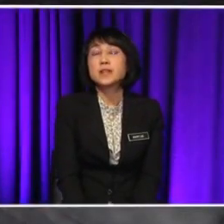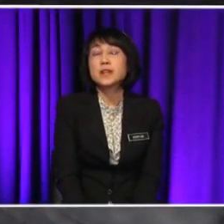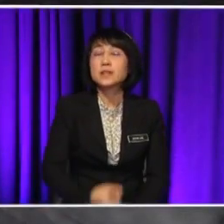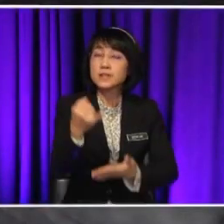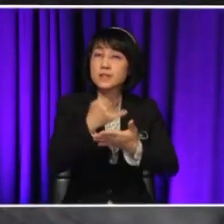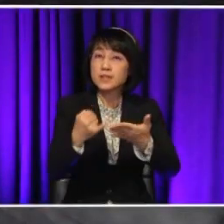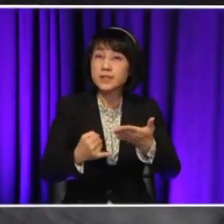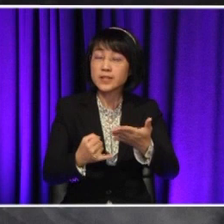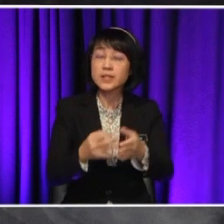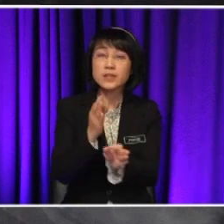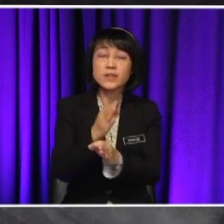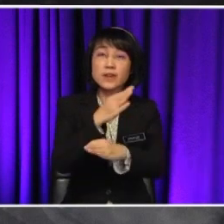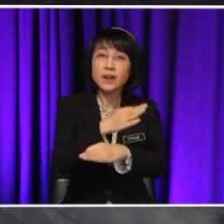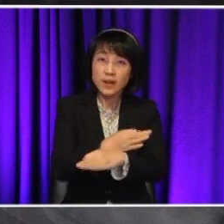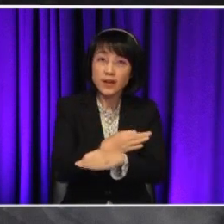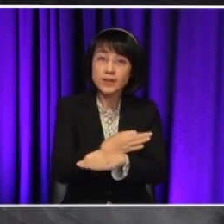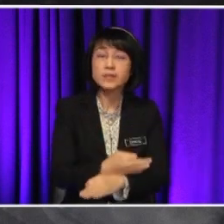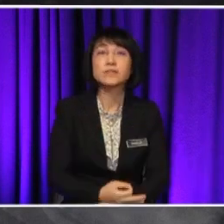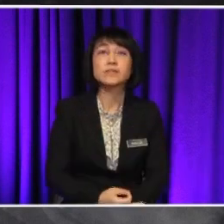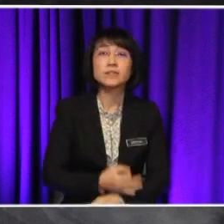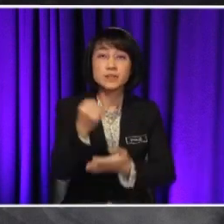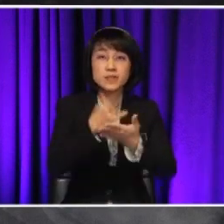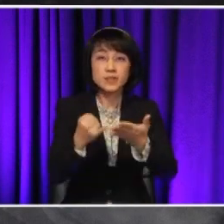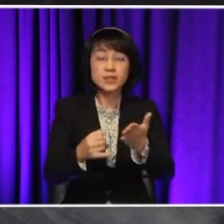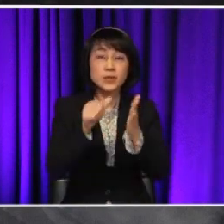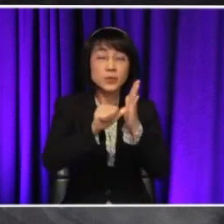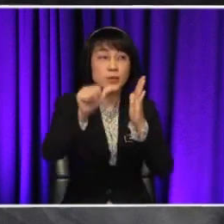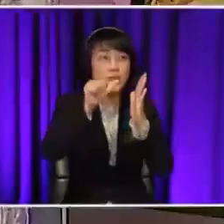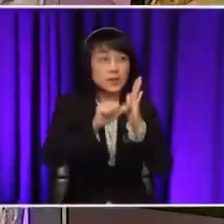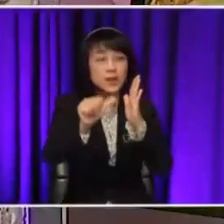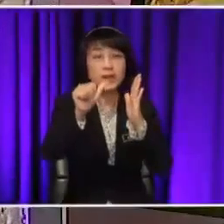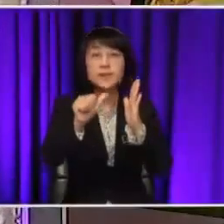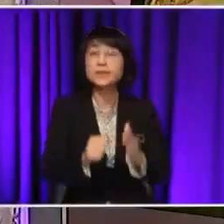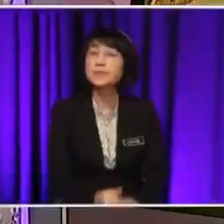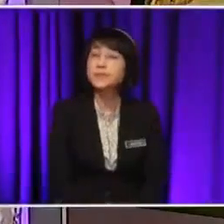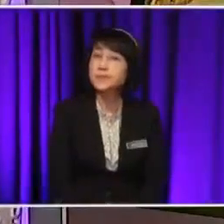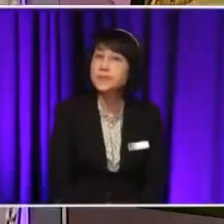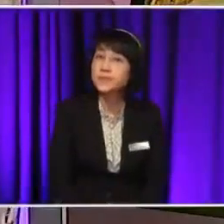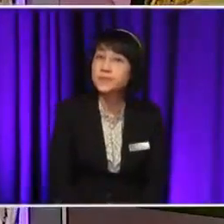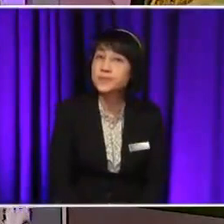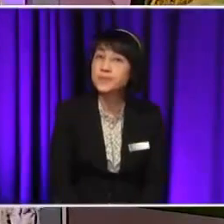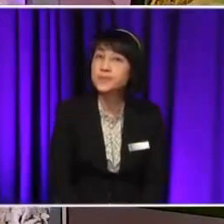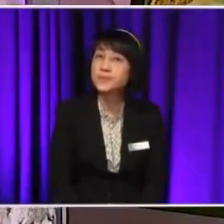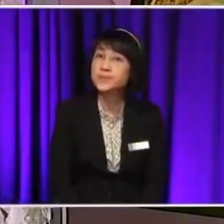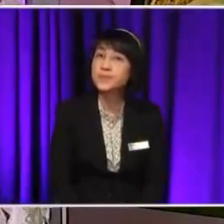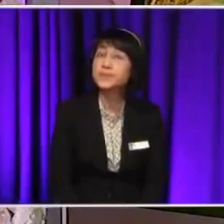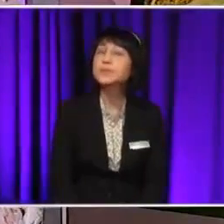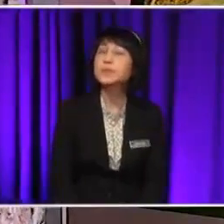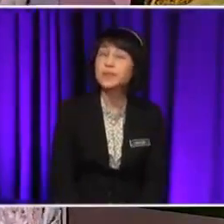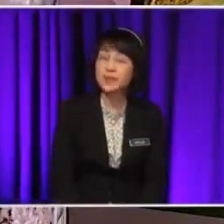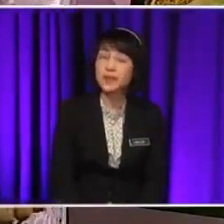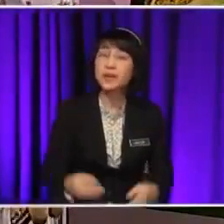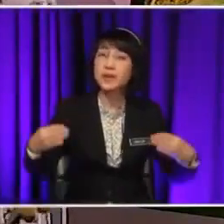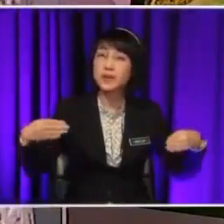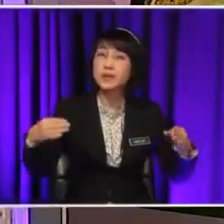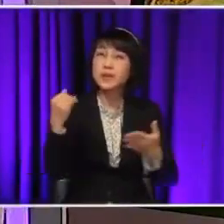dua tajuk. Seni ukiran semasa di tingkatan 4 dan seni batik semasa di tingkatan 5. Okey, dalam bidang seni craft ni, okey, kita pergi